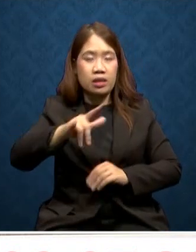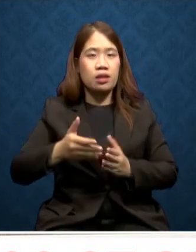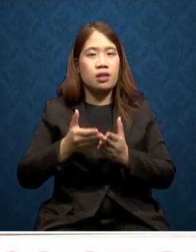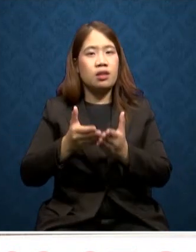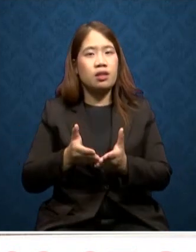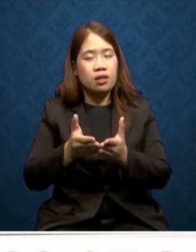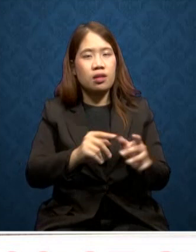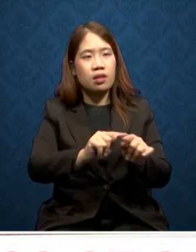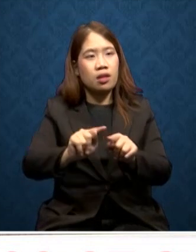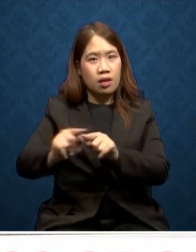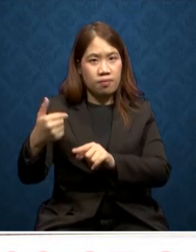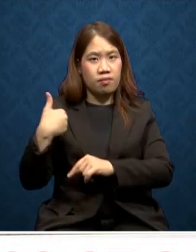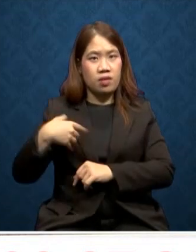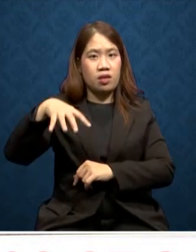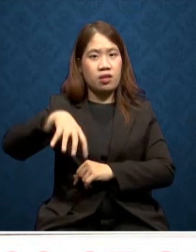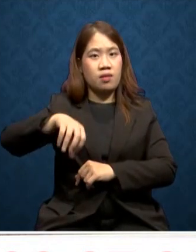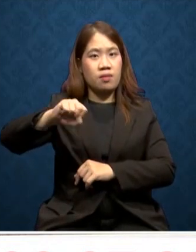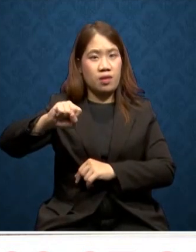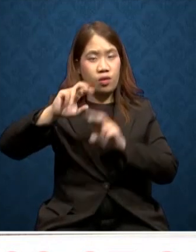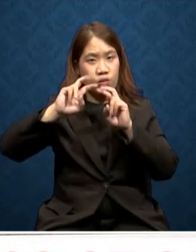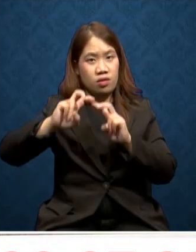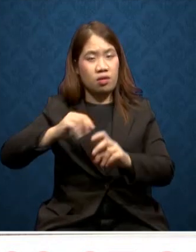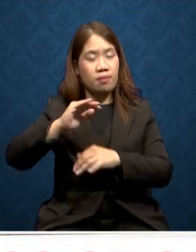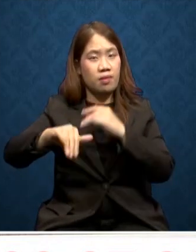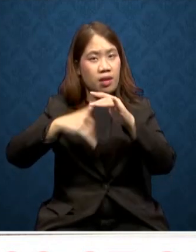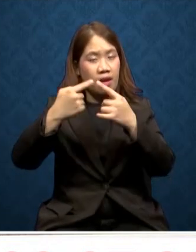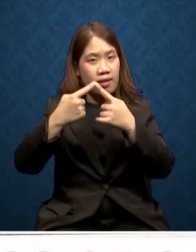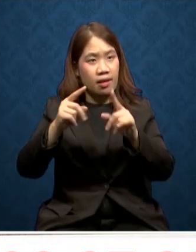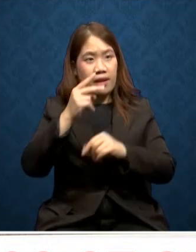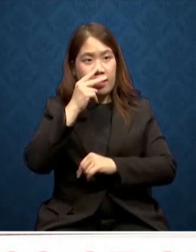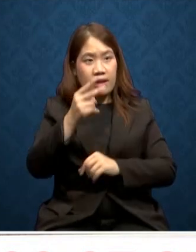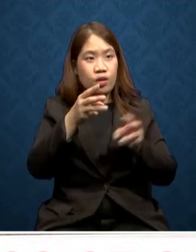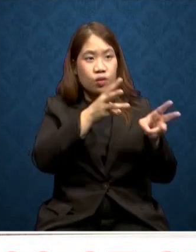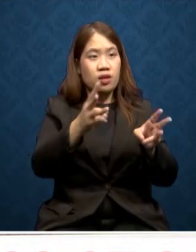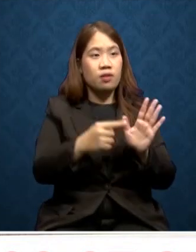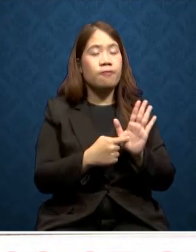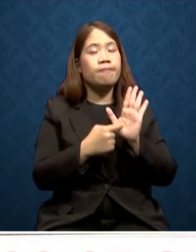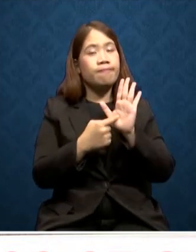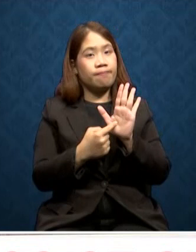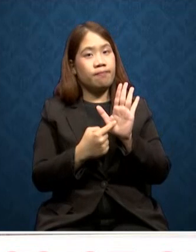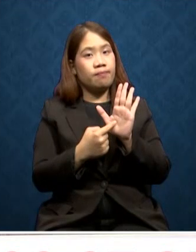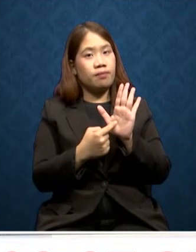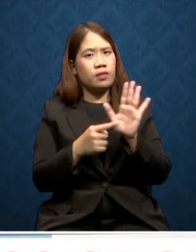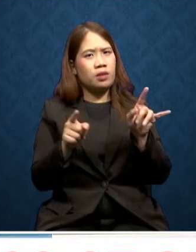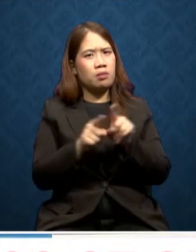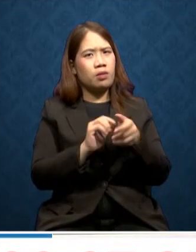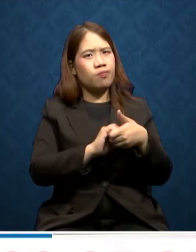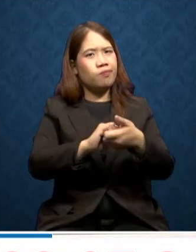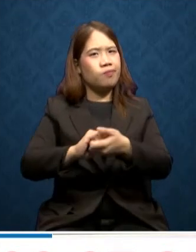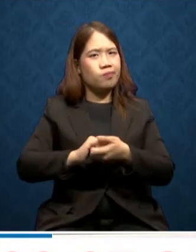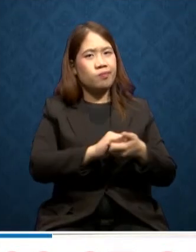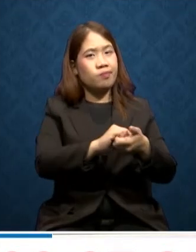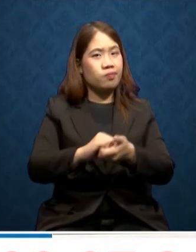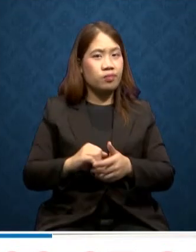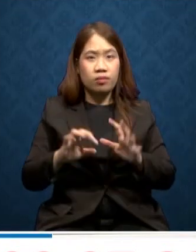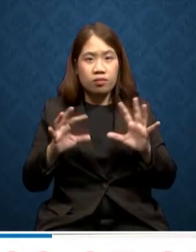านวิจัยพัฒนากันทั้งสิ้นแต่ที่เห็นในการนำเสนอของท่านเหมือนกับไม่ได้บูรณาการ